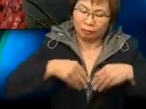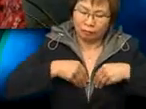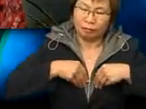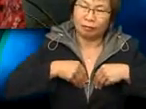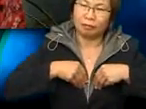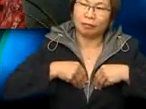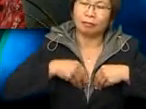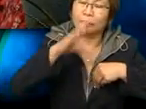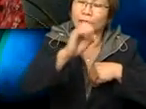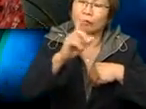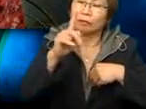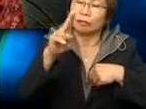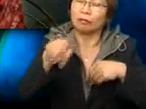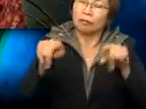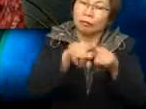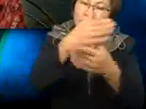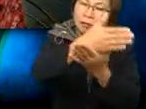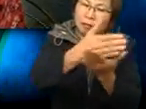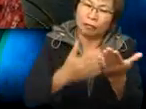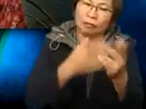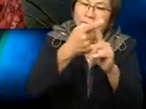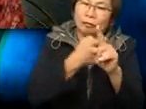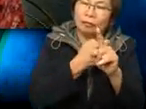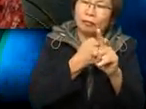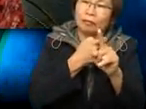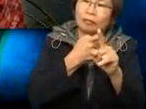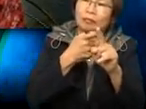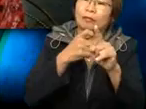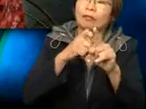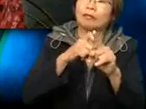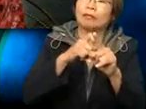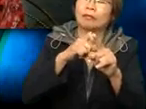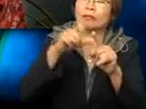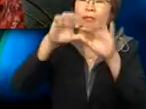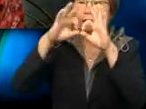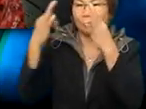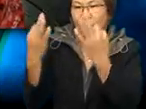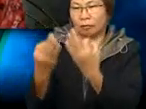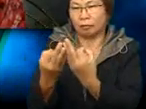mereka sebagai sebahagian daripada anggota keluarga.